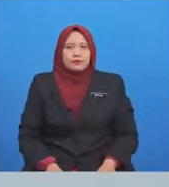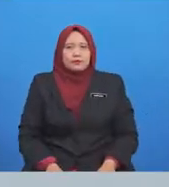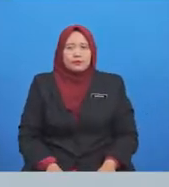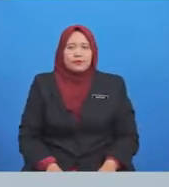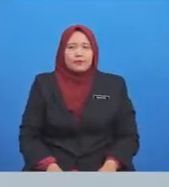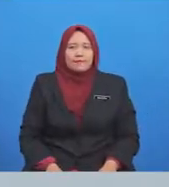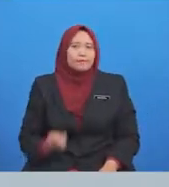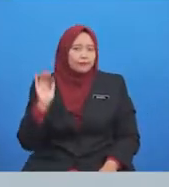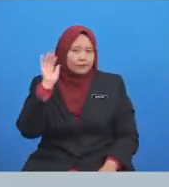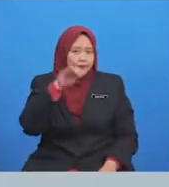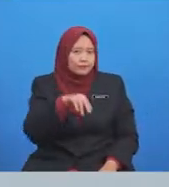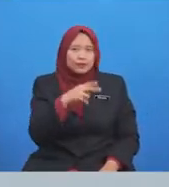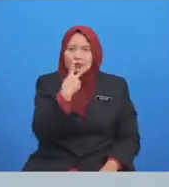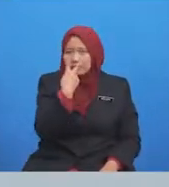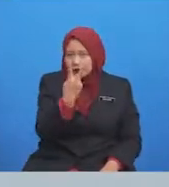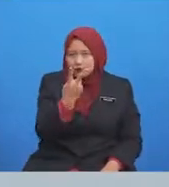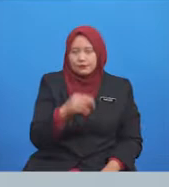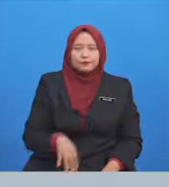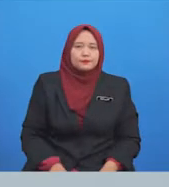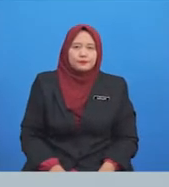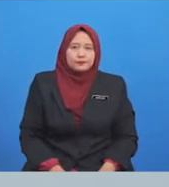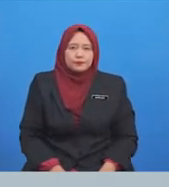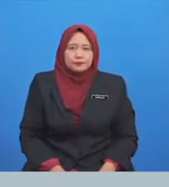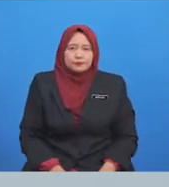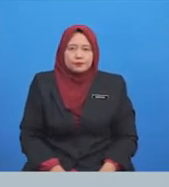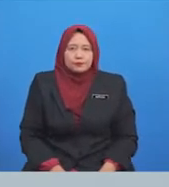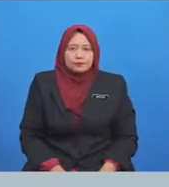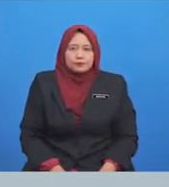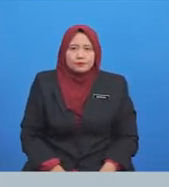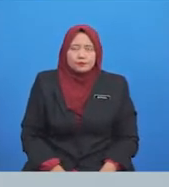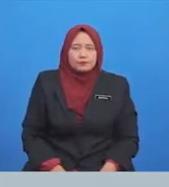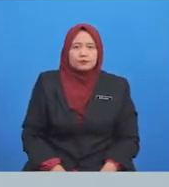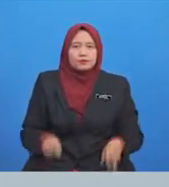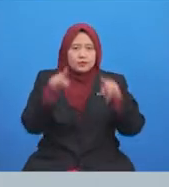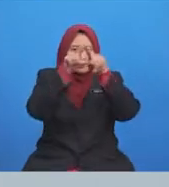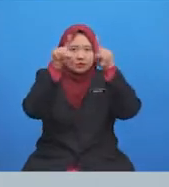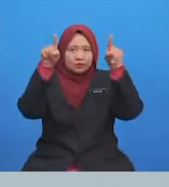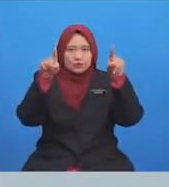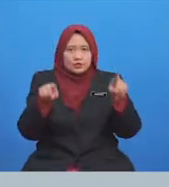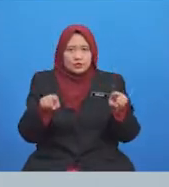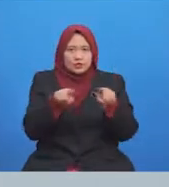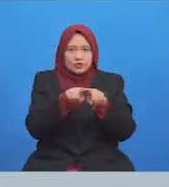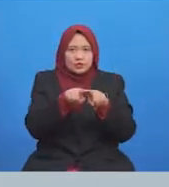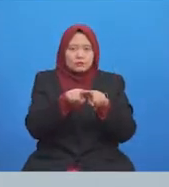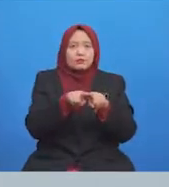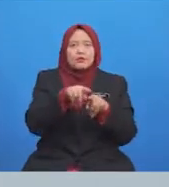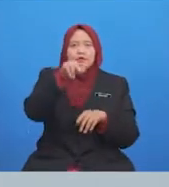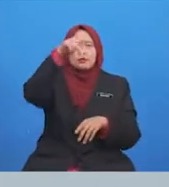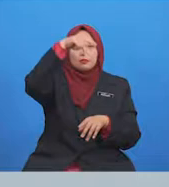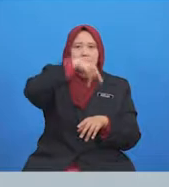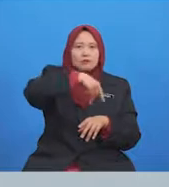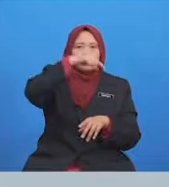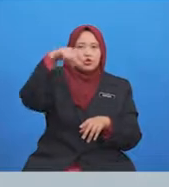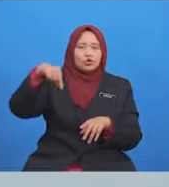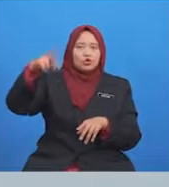Mari kita perhatikan. Sebuah sisi empat kitaran PQRS